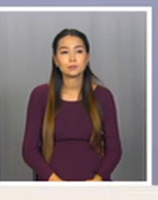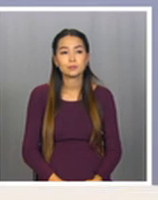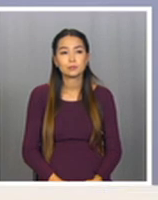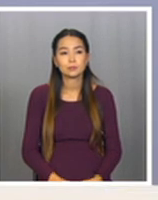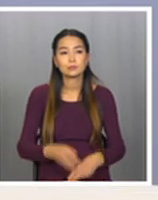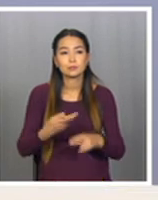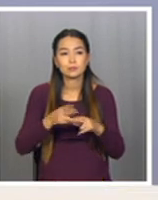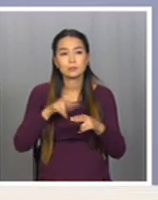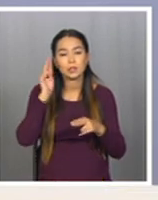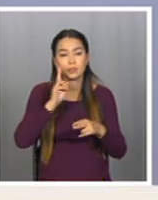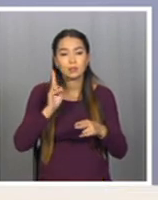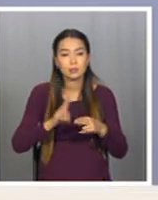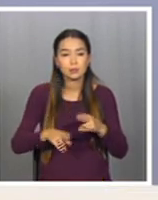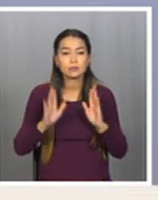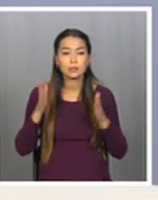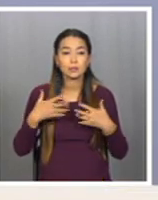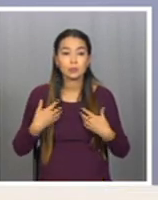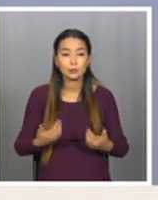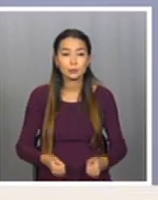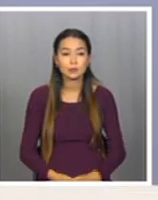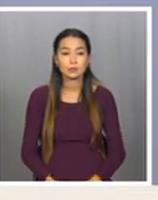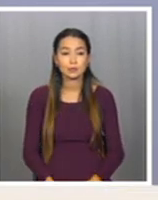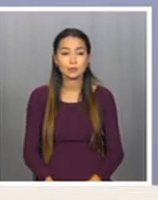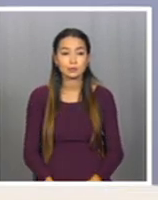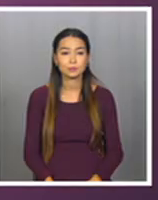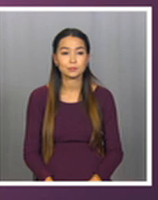Бүгінгі сабағымыз аяқталды. Сау болыңыздар.